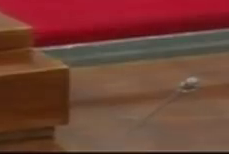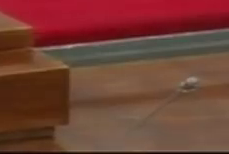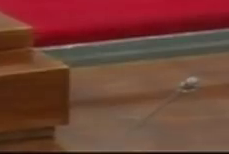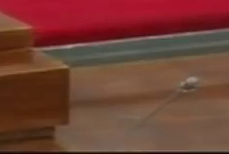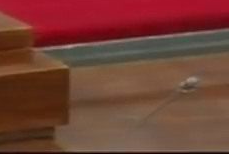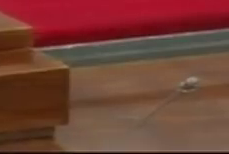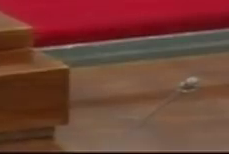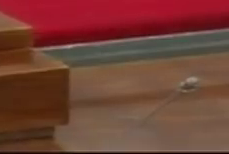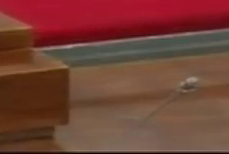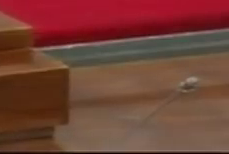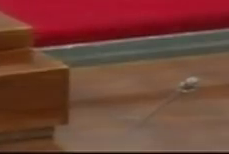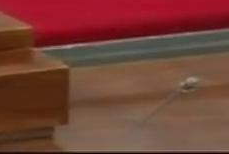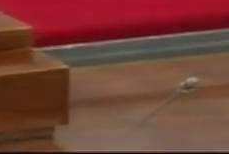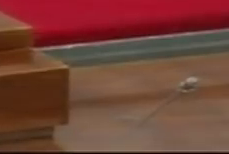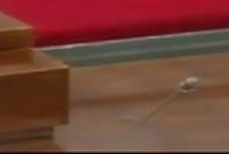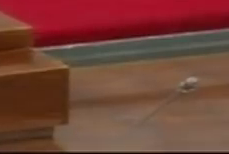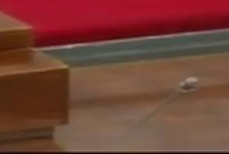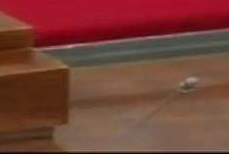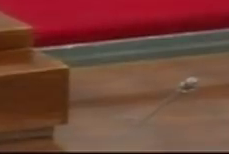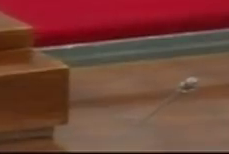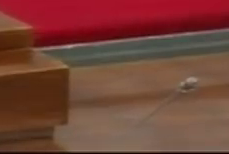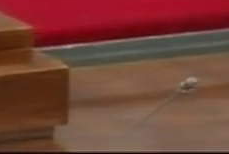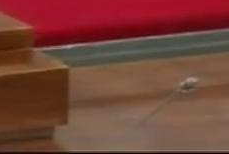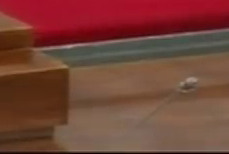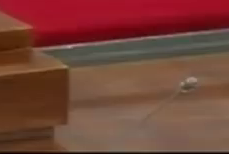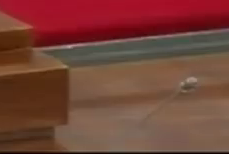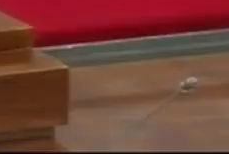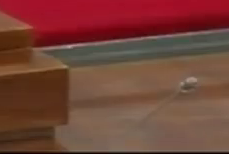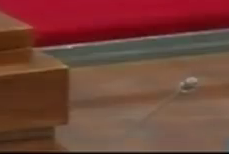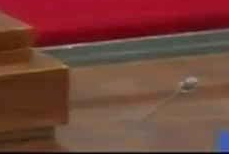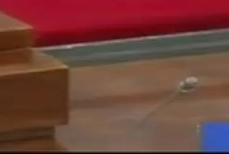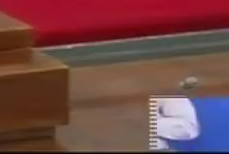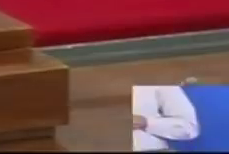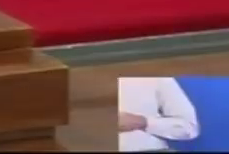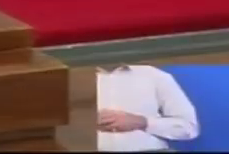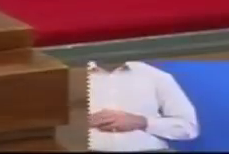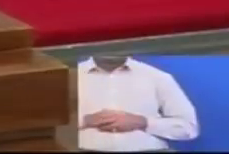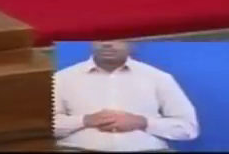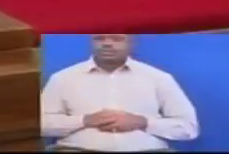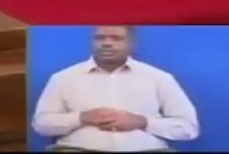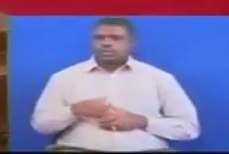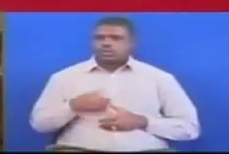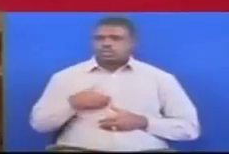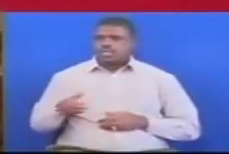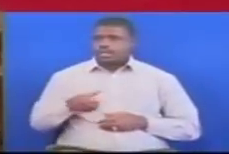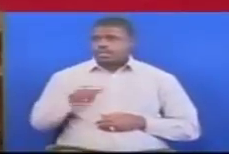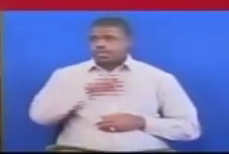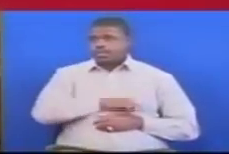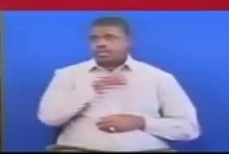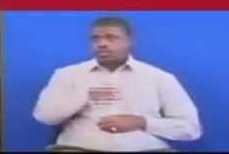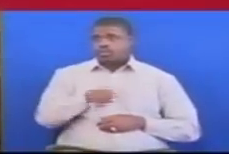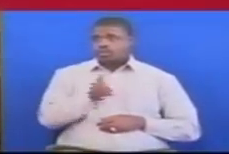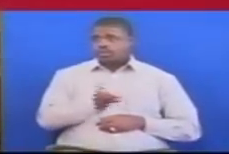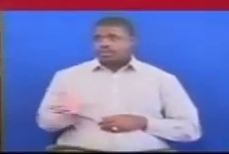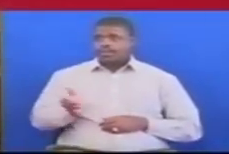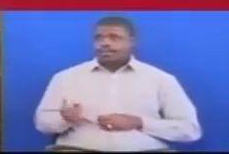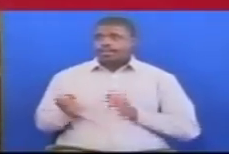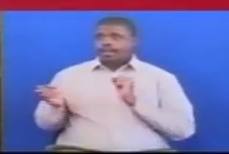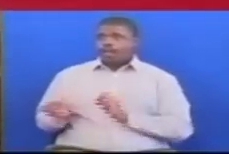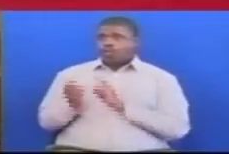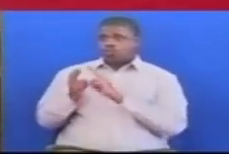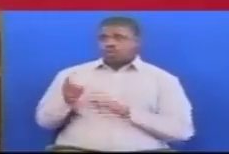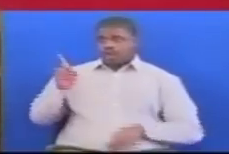wizara imeajiri wakandarasi wengine wa kujenga chanzo cha maji na kumalizia kazi zobaki jiji la Arusha. Mheshimiwa